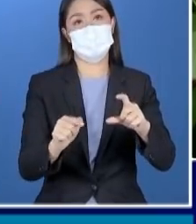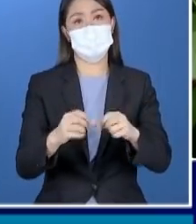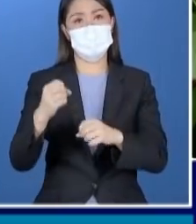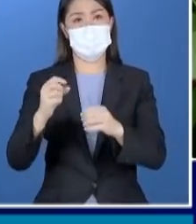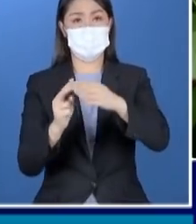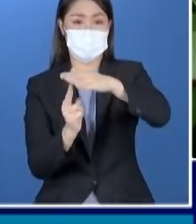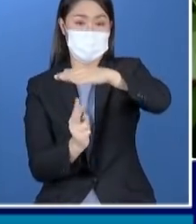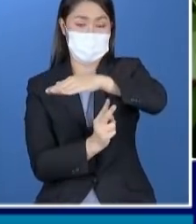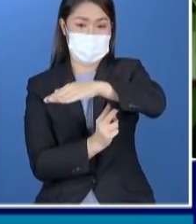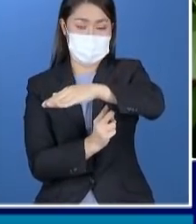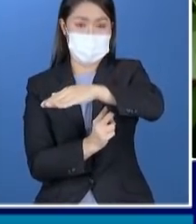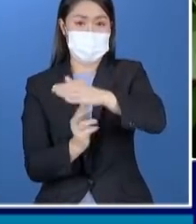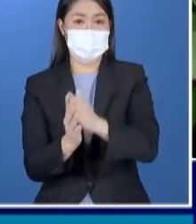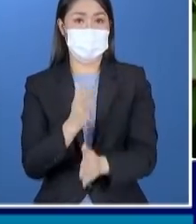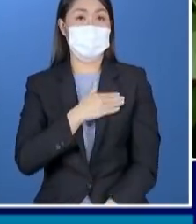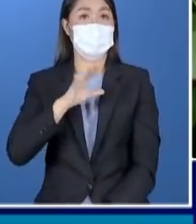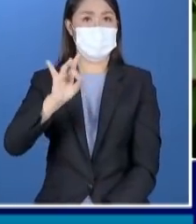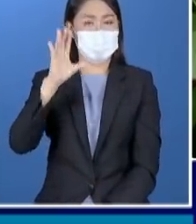ไฟติดตามที่เขาถ่ายภาพคือเวลา